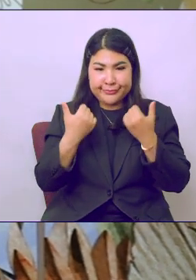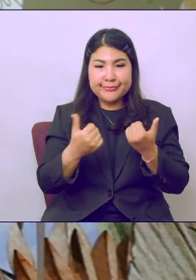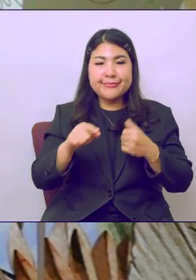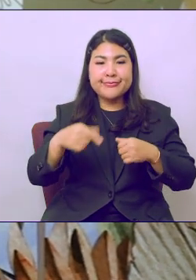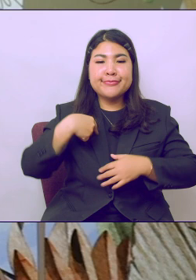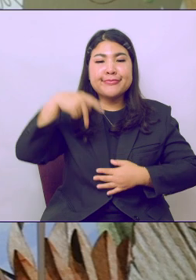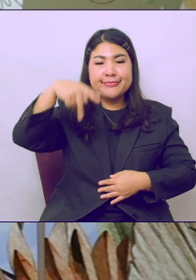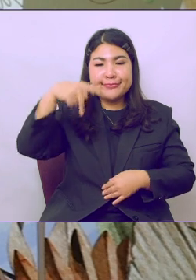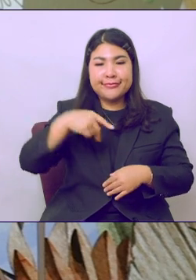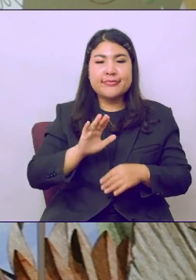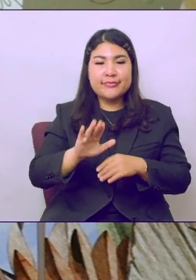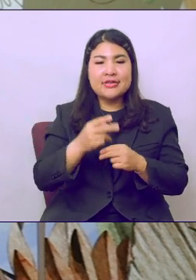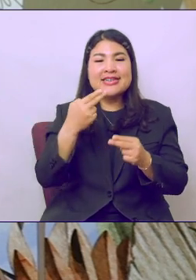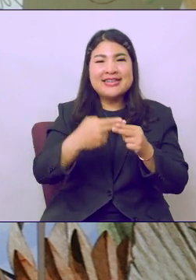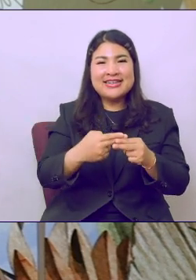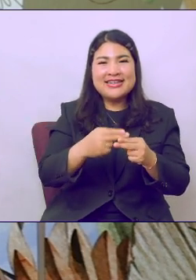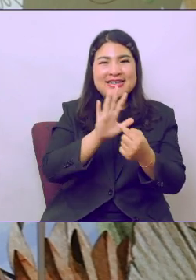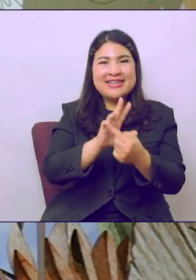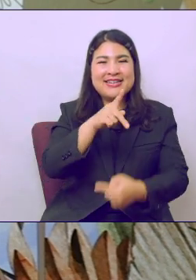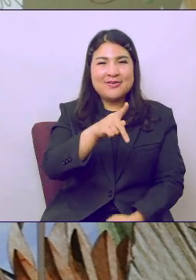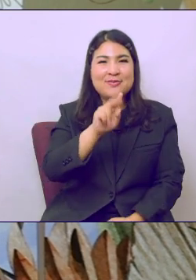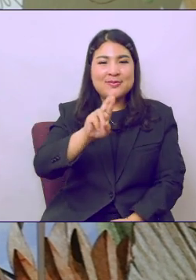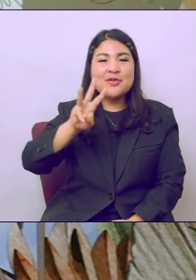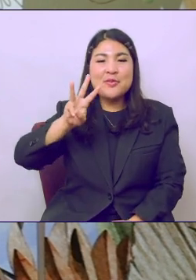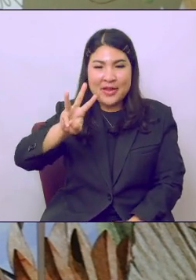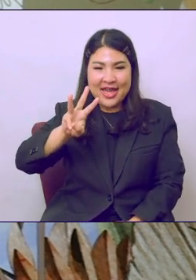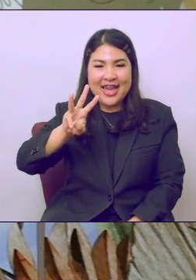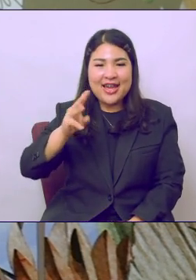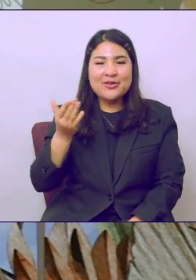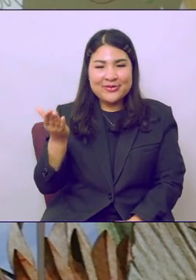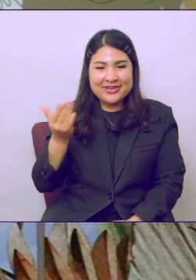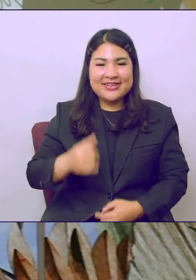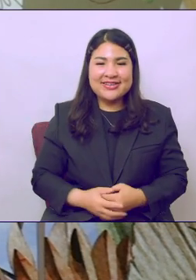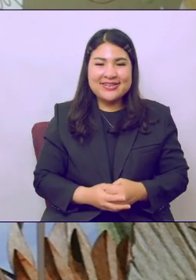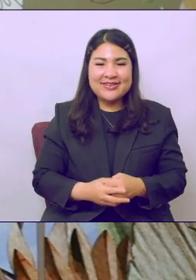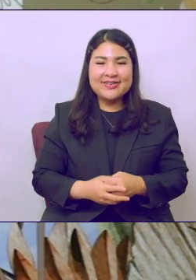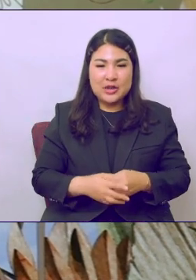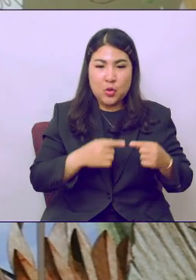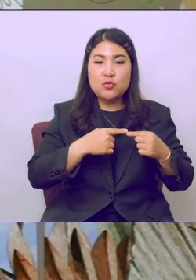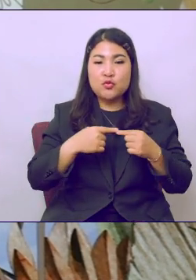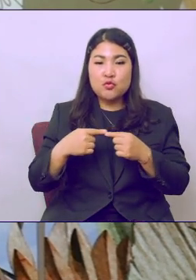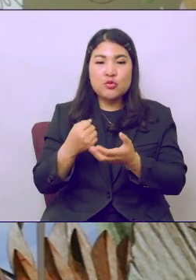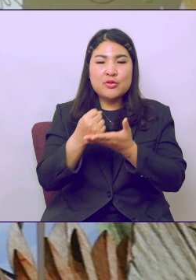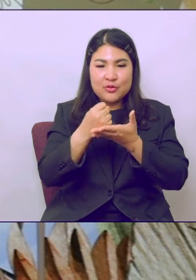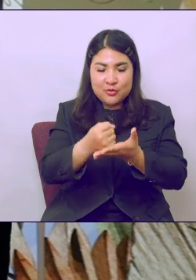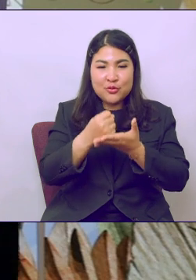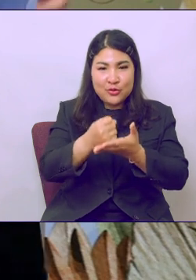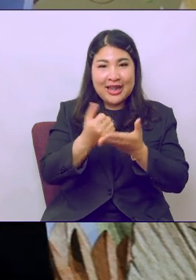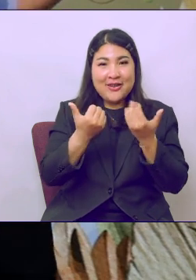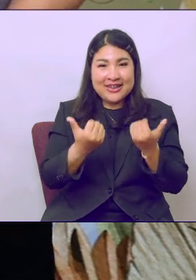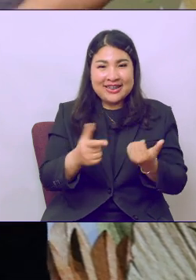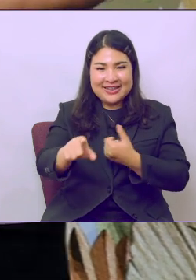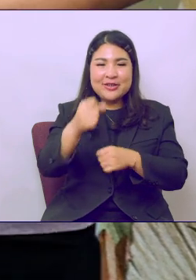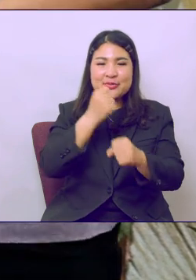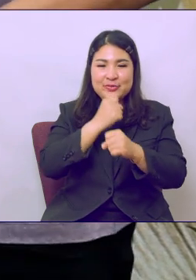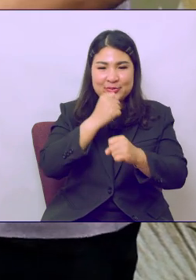พิเศษนะครับน้องแพรวแม่นิวนะครับแล้วก็พี่ตุ๋มนะครับเดี๋ยวมาช่วยกันนะครับวันนี้เรามาอ่าทำ